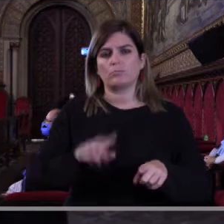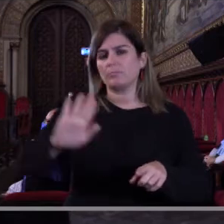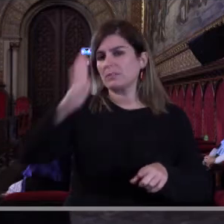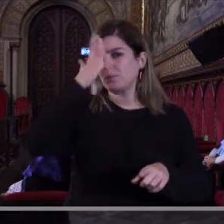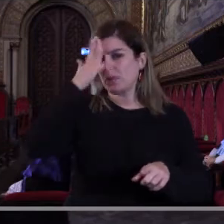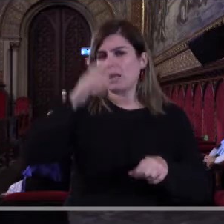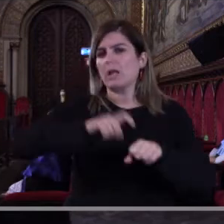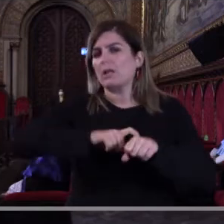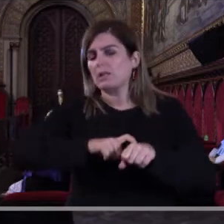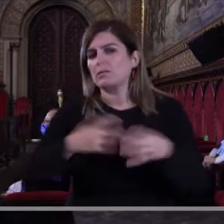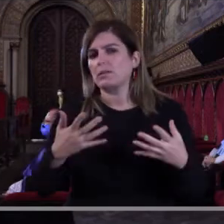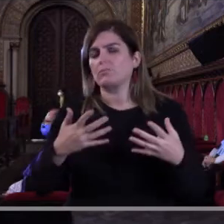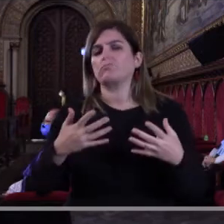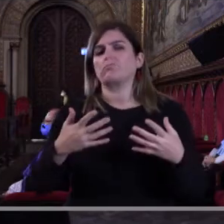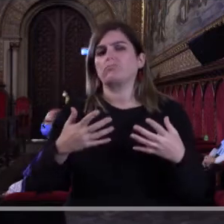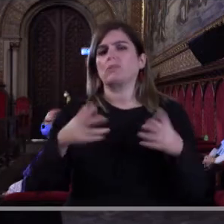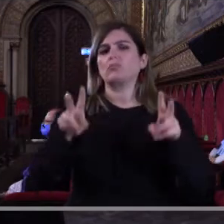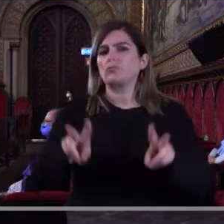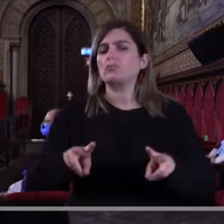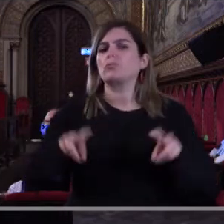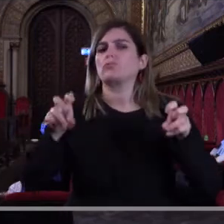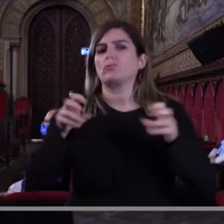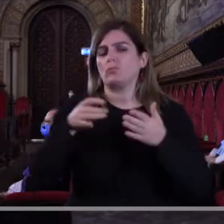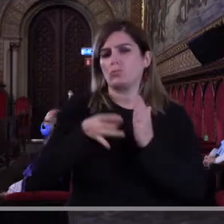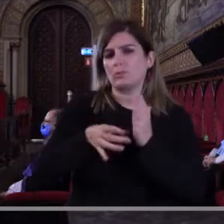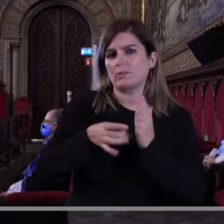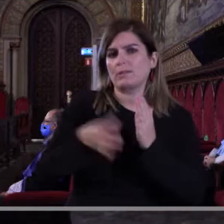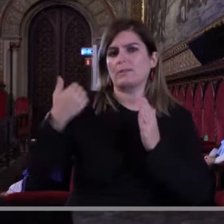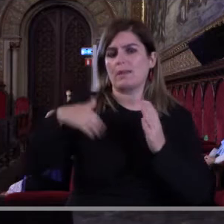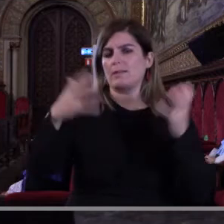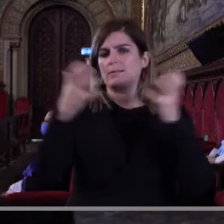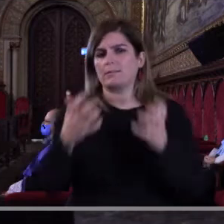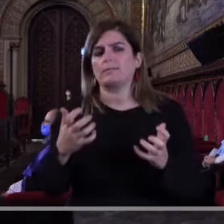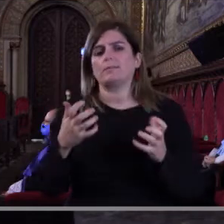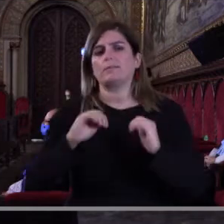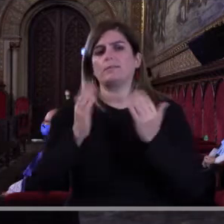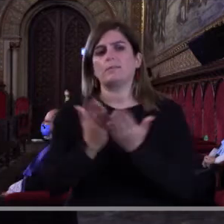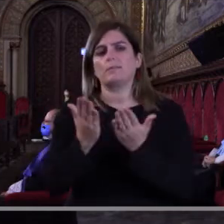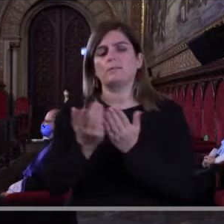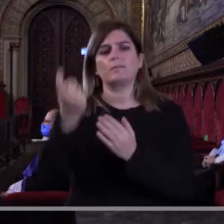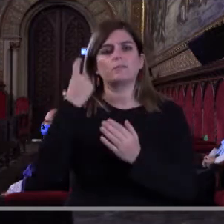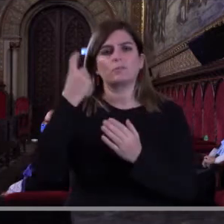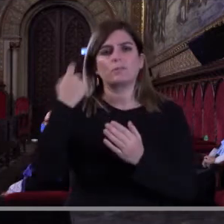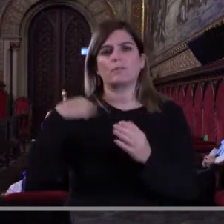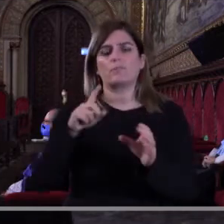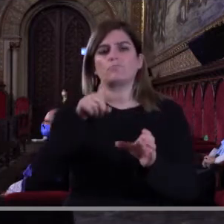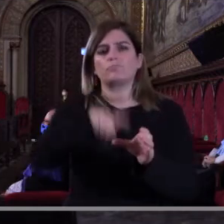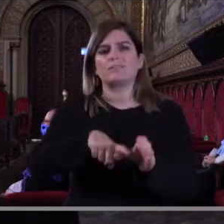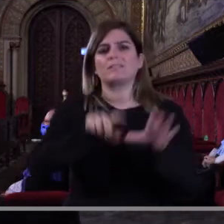atret més de 60.000 estudiants que s'han matriculat en algun dels nostres 73